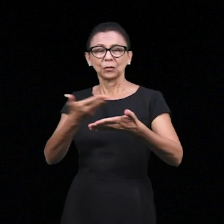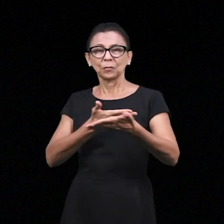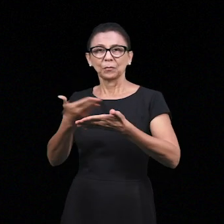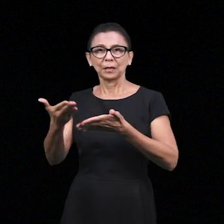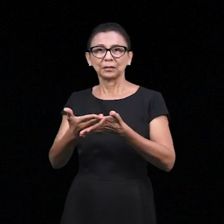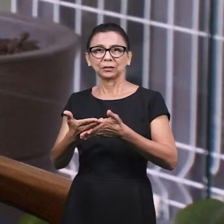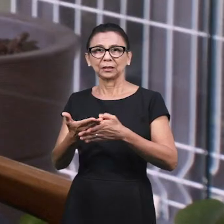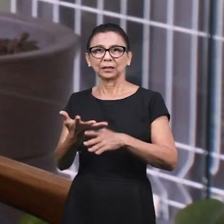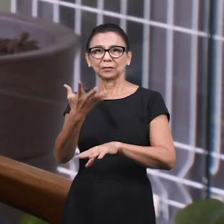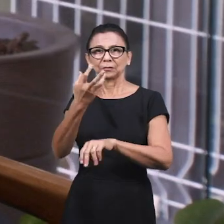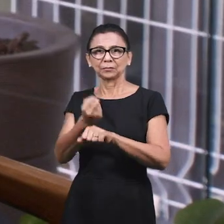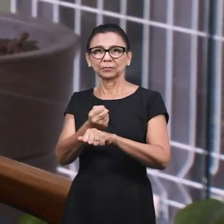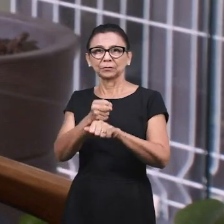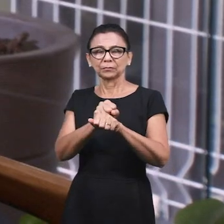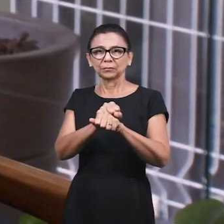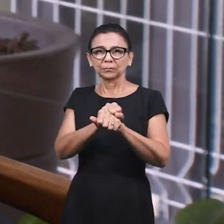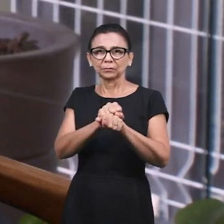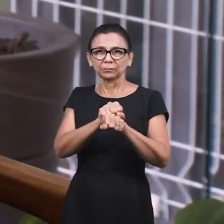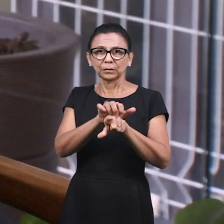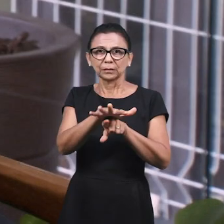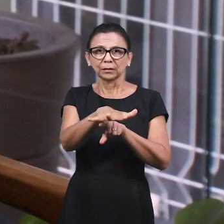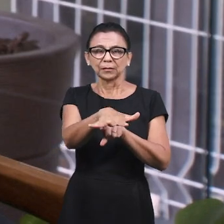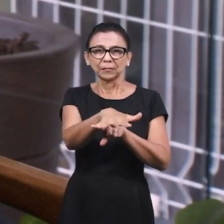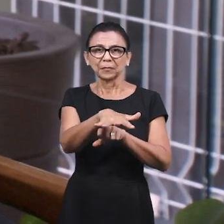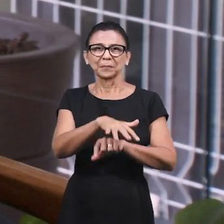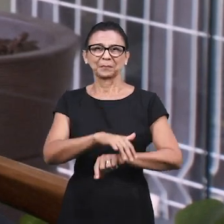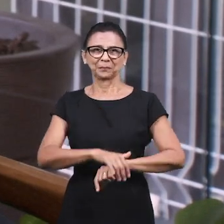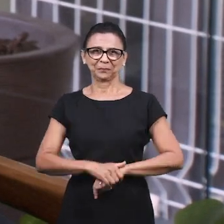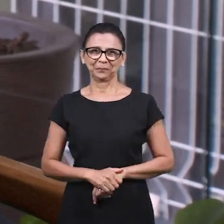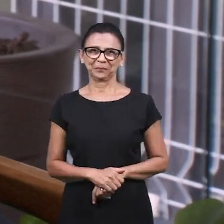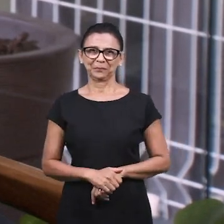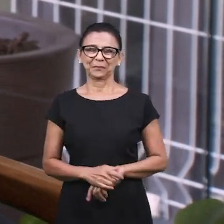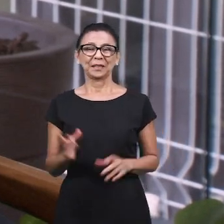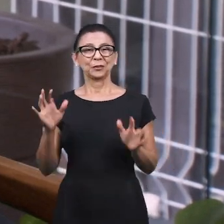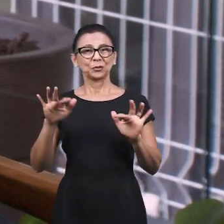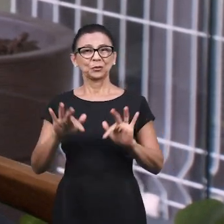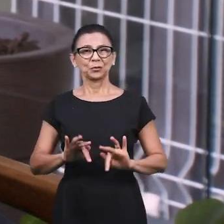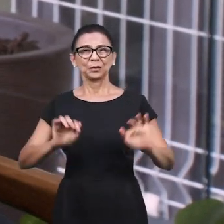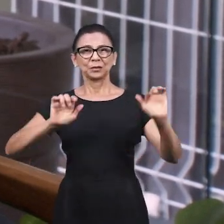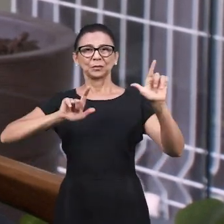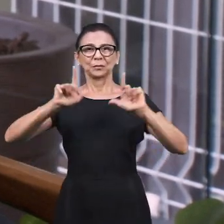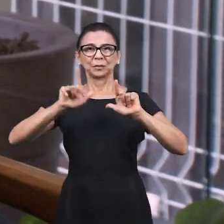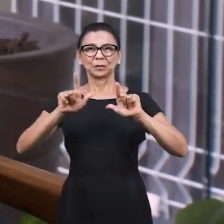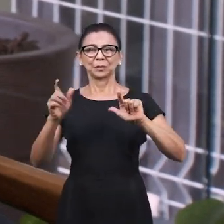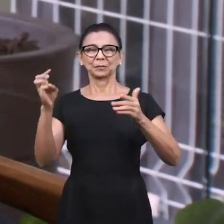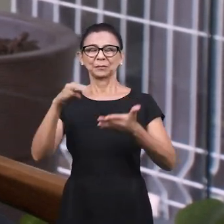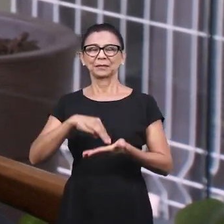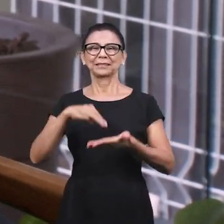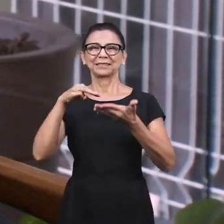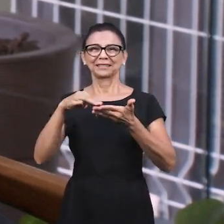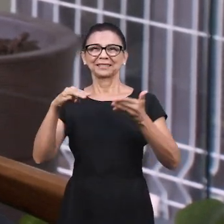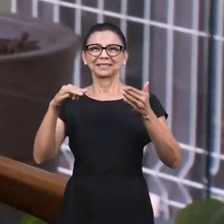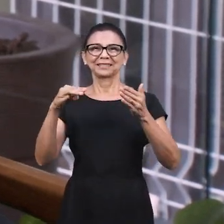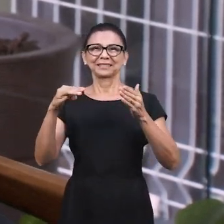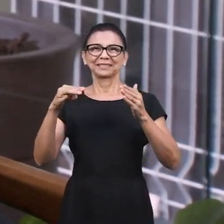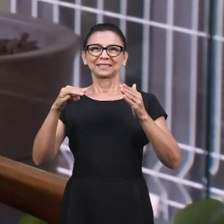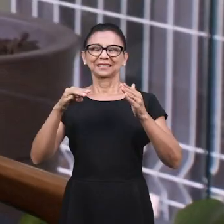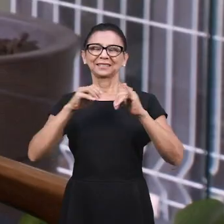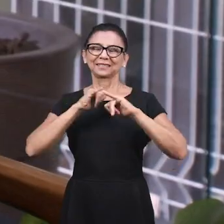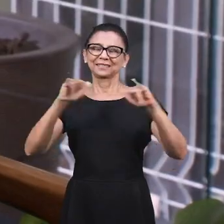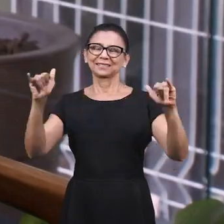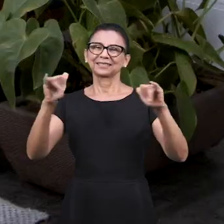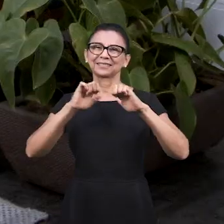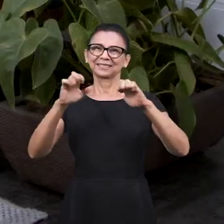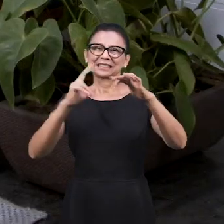nous arrivons à la fin de cette édition de la promotion produite pour l'Église chrétienne Maranatha, la promotion en annonçant